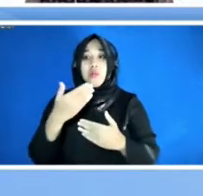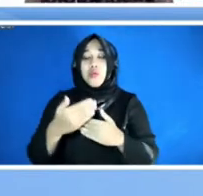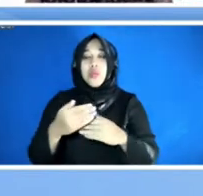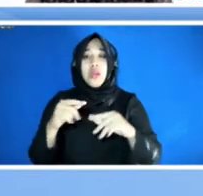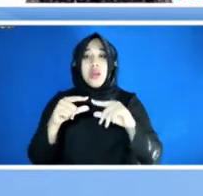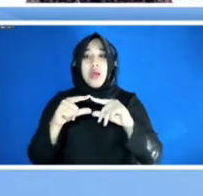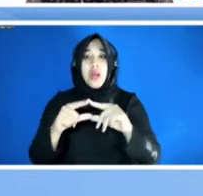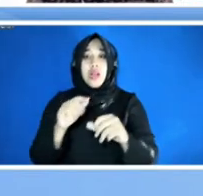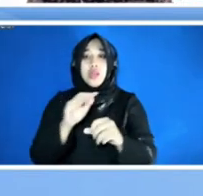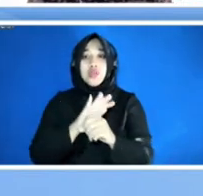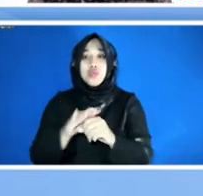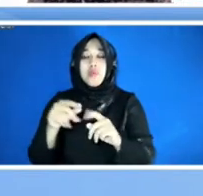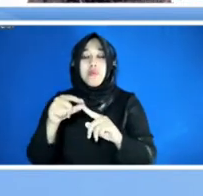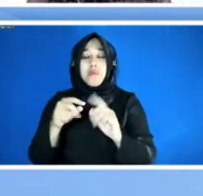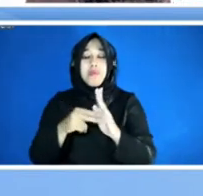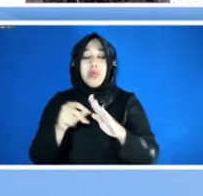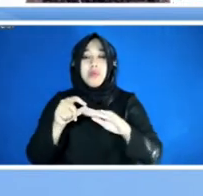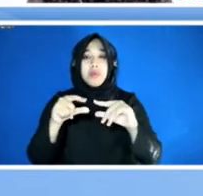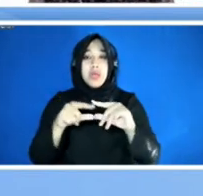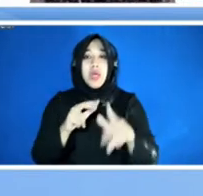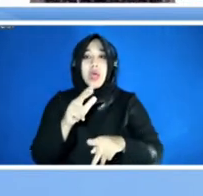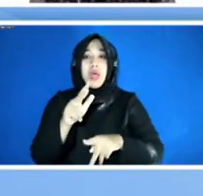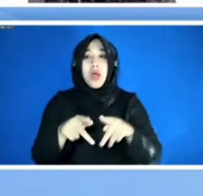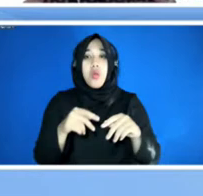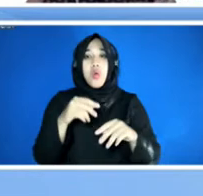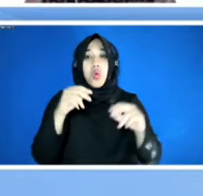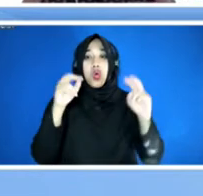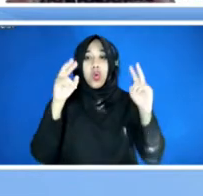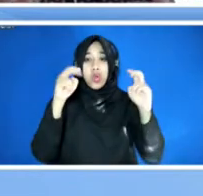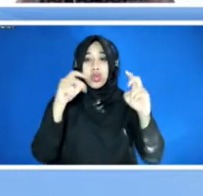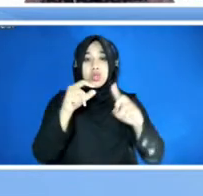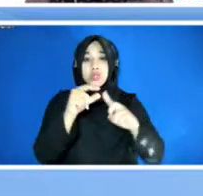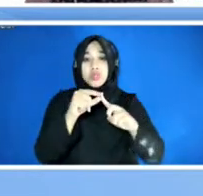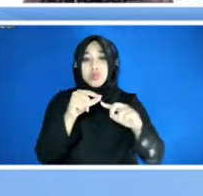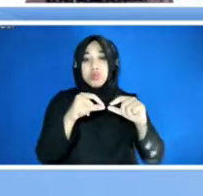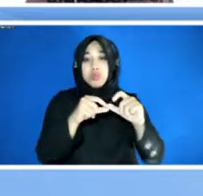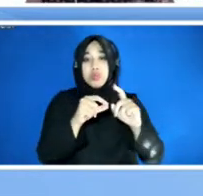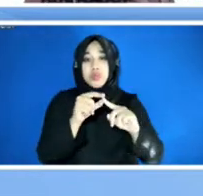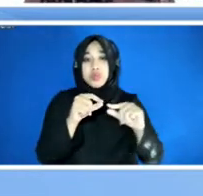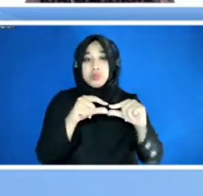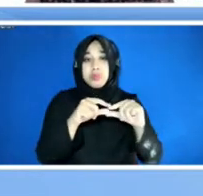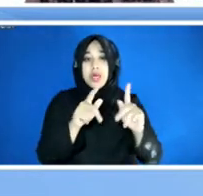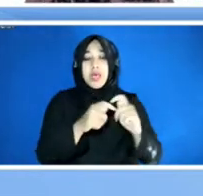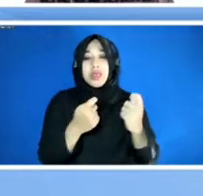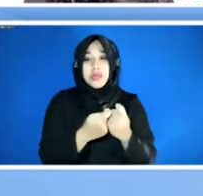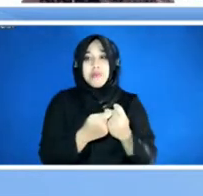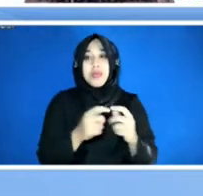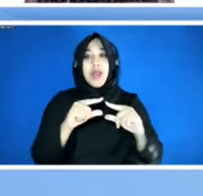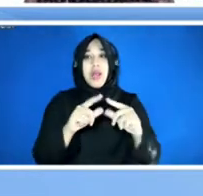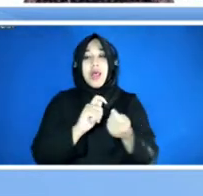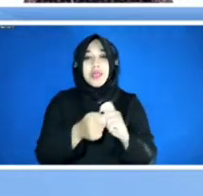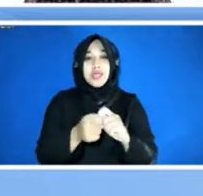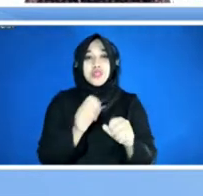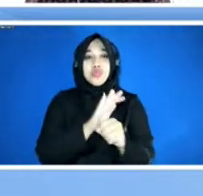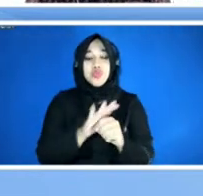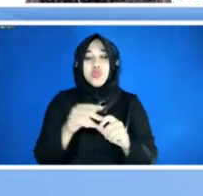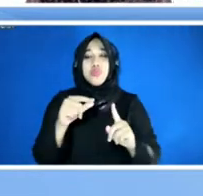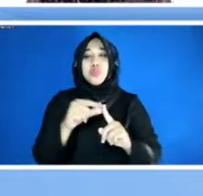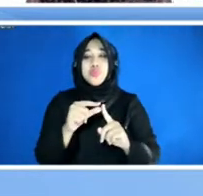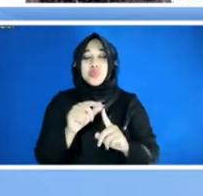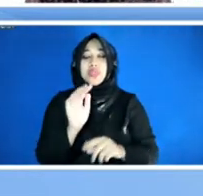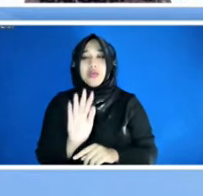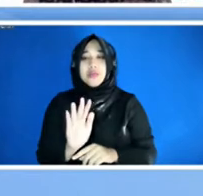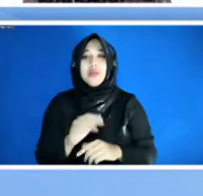dicukupkan oleh Pemda, kemudian kalau dalam konteks Puspa misalkan karena tim ini turun dengan alat tes, jadi sehingga cukup di puskesmasnya.